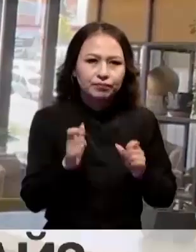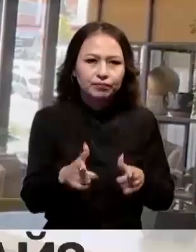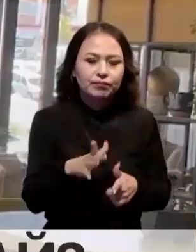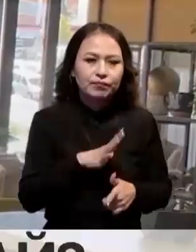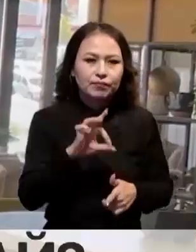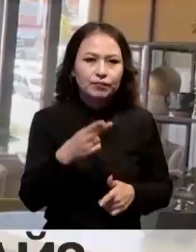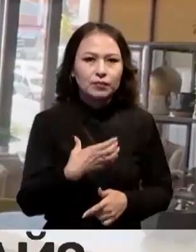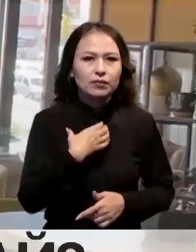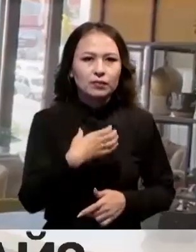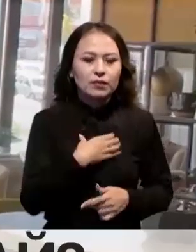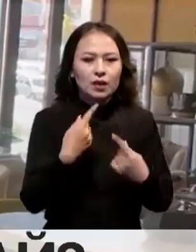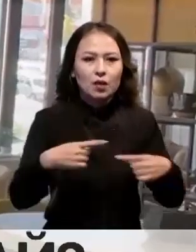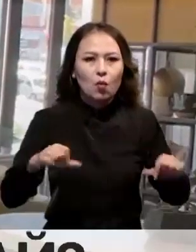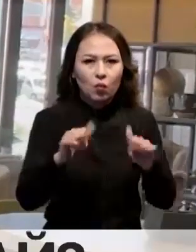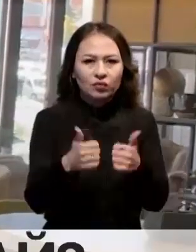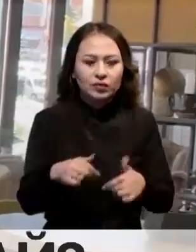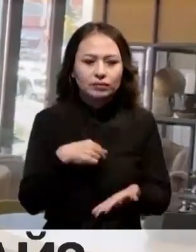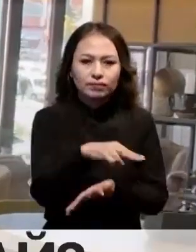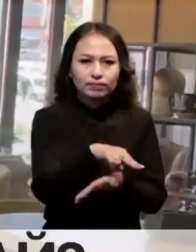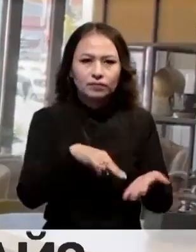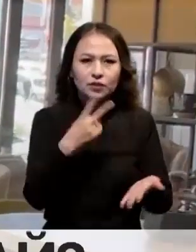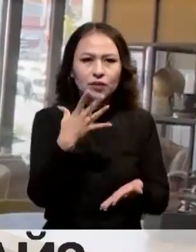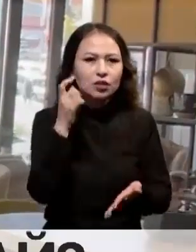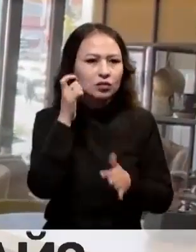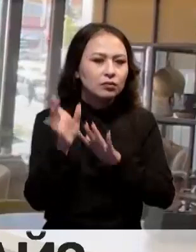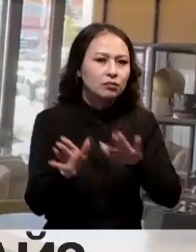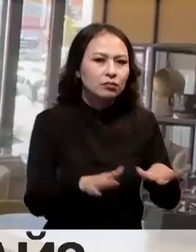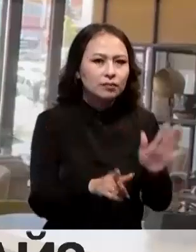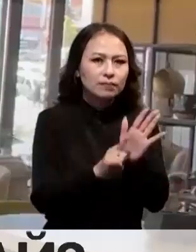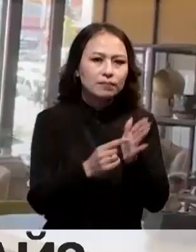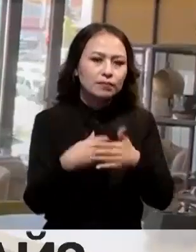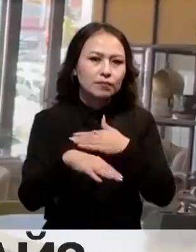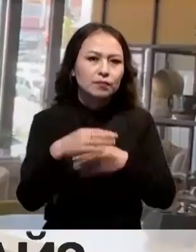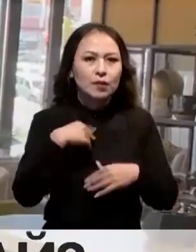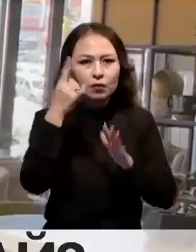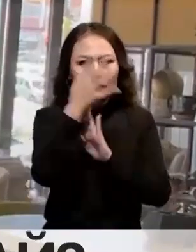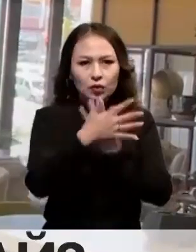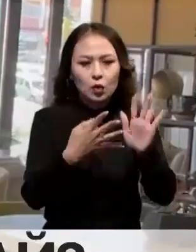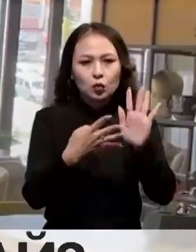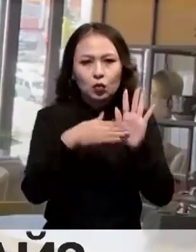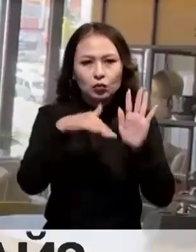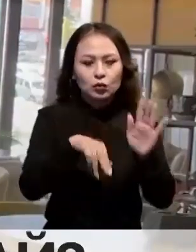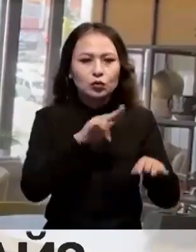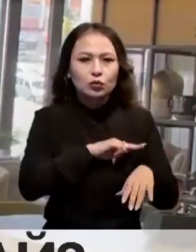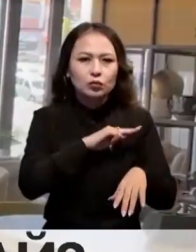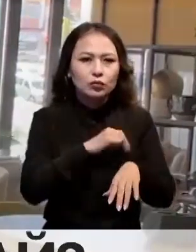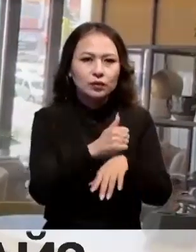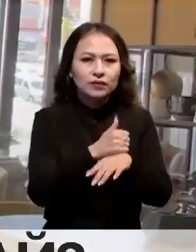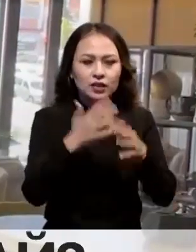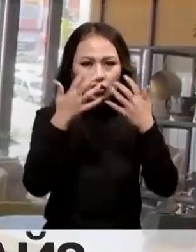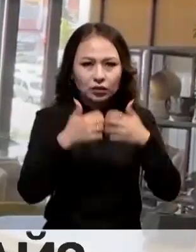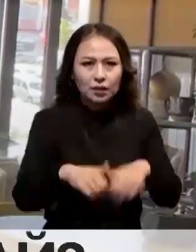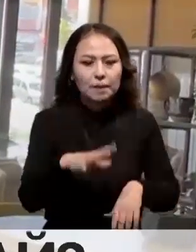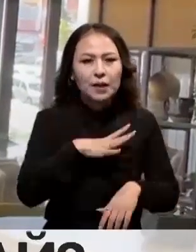Әлеуметтік сақтандыру басқармасына ресми тіркелдім. 25 жылдан кейін зейнетке шығу құқығына ие болдым. Бұл 9000 жұмыс күніне теңгеледі. 50